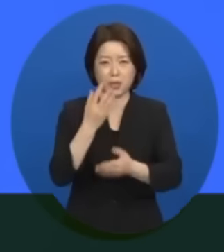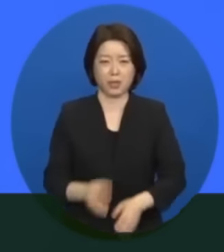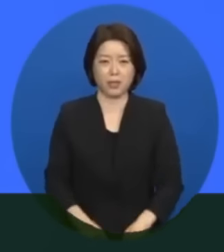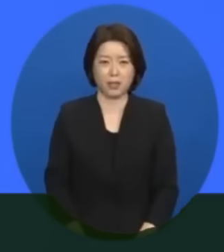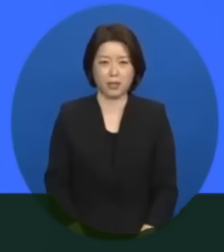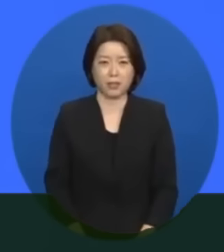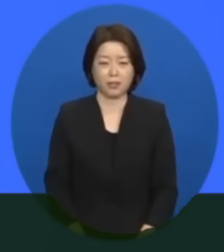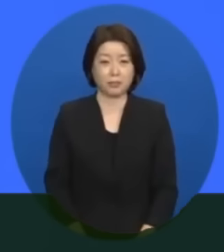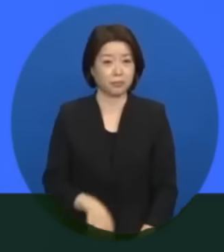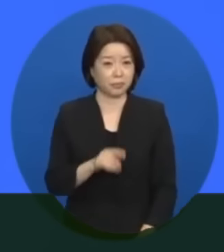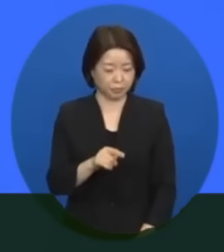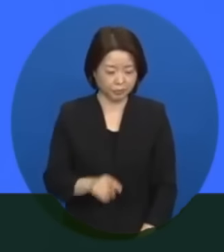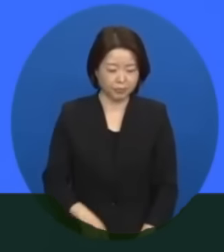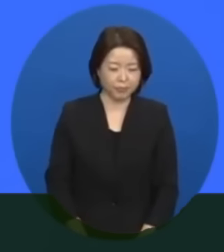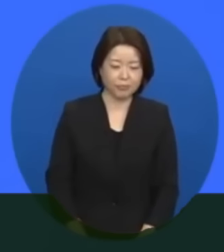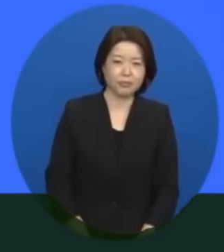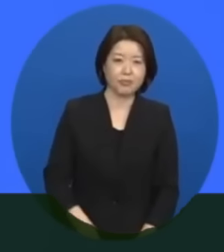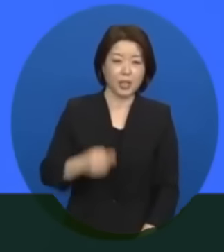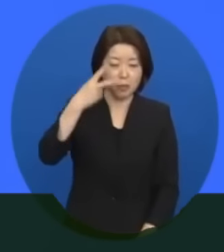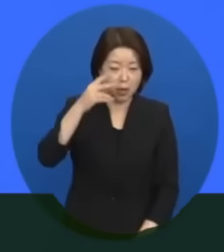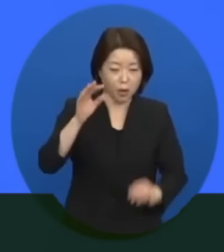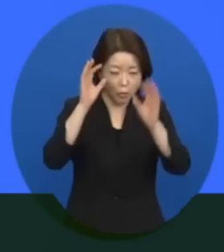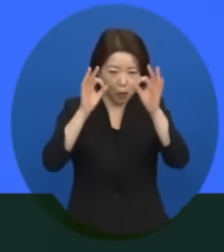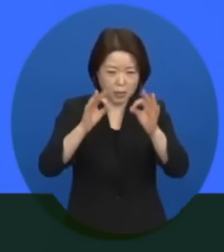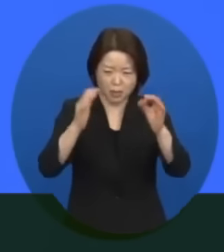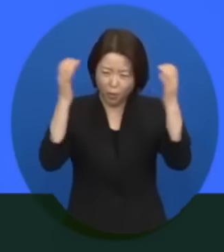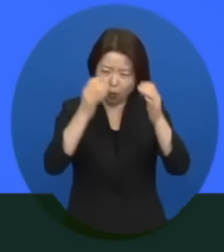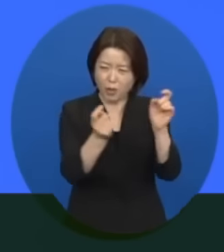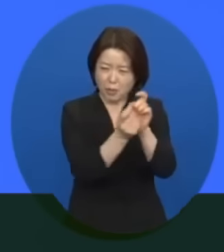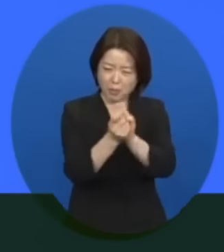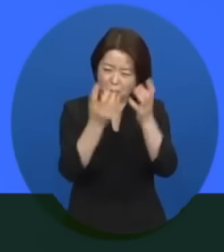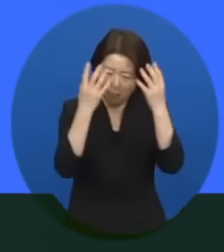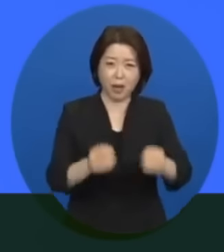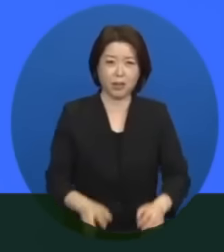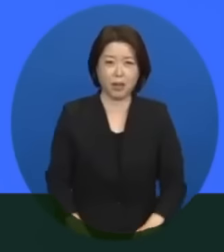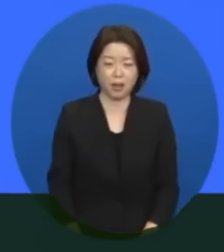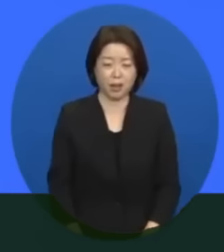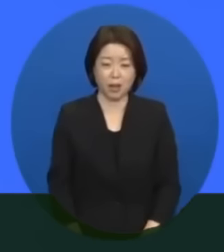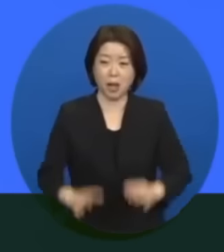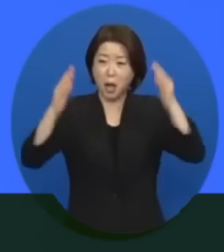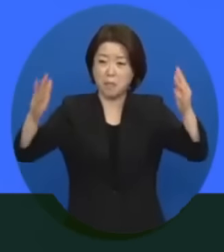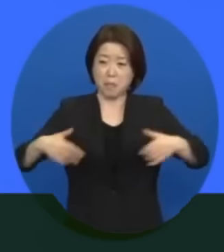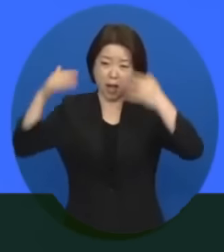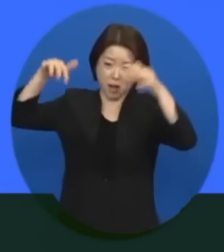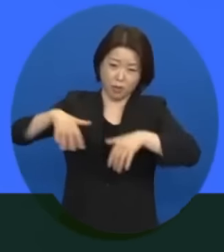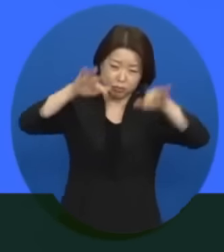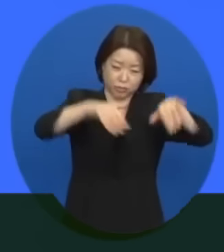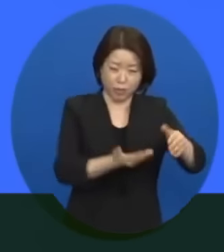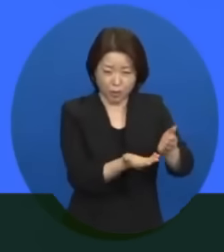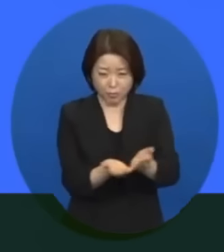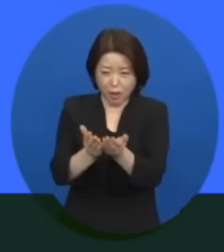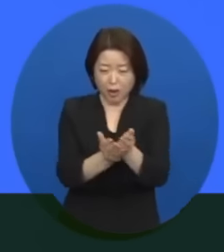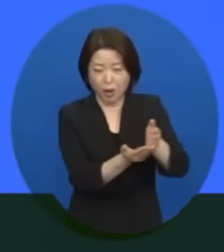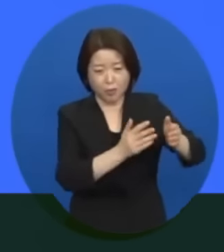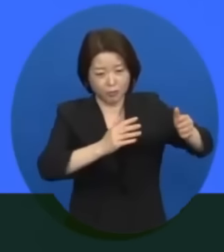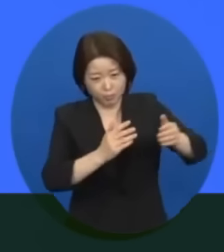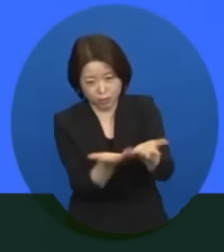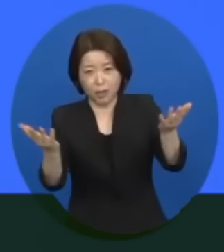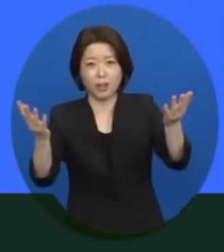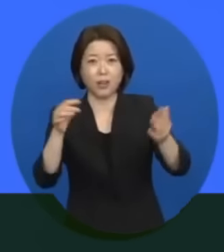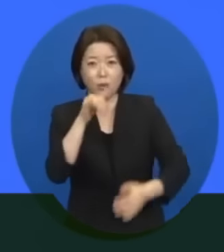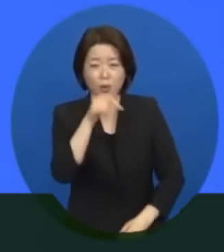고난과 경이 진짜 많거든요 앞으로 보면요 정말 많아 풍랑을 만나요 배가 파손됩니다 막 이런 일을